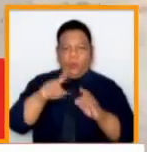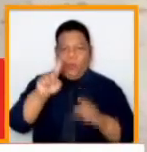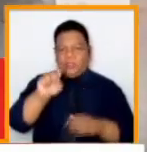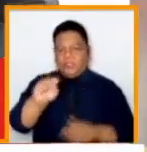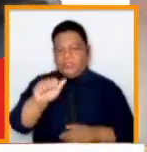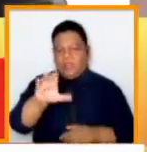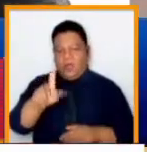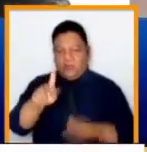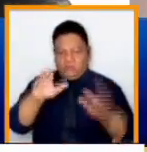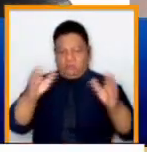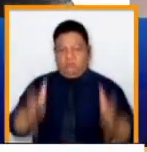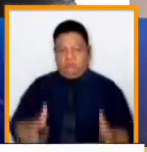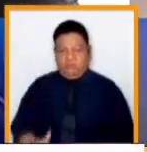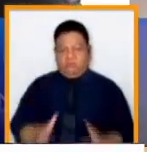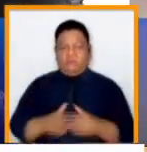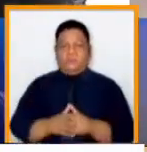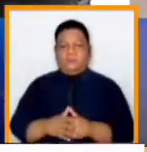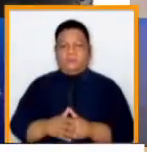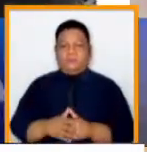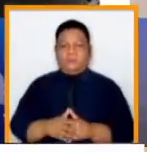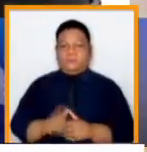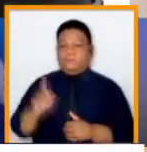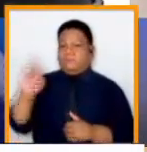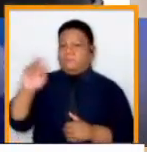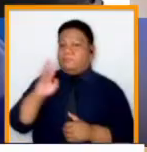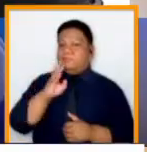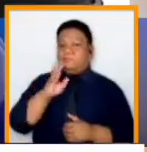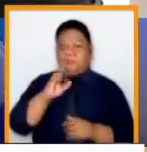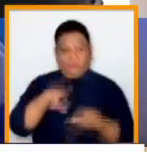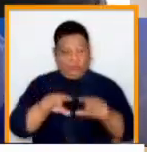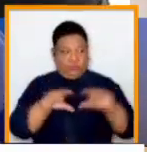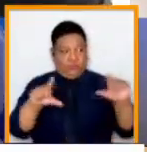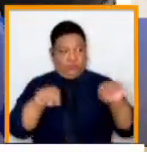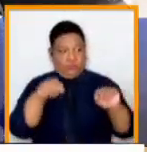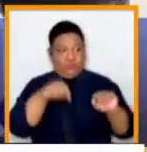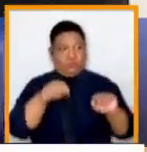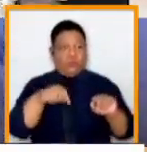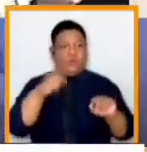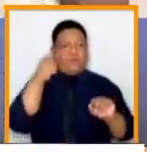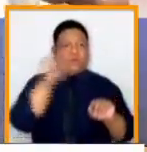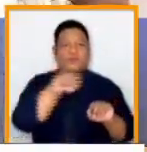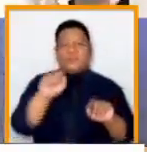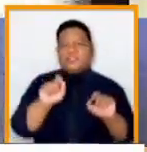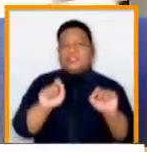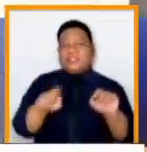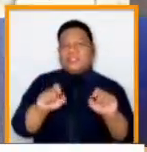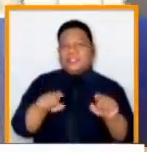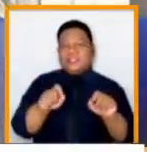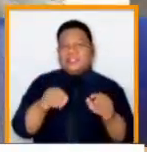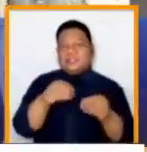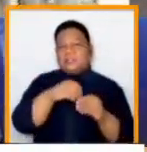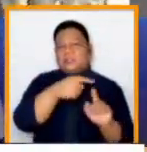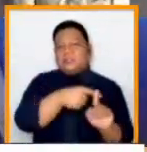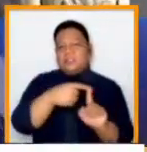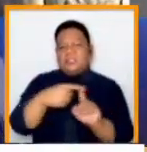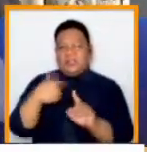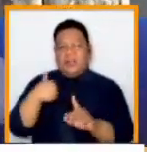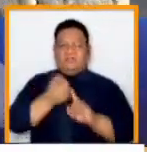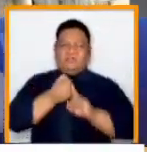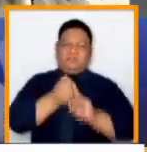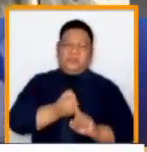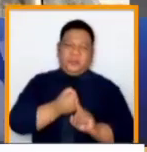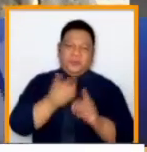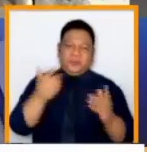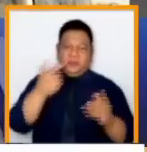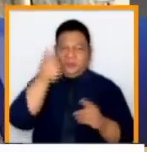lungsod. Ang kanyang coupon, sir, regarding ni sa mga vendors dali sa cemetery nga naapektuhan, mo ni ang gihatag sa Cebu